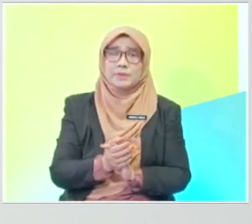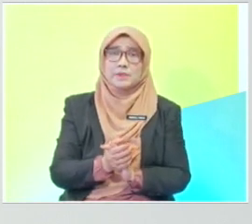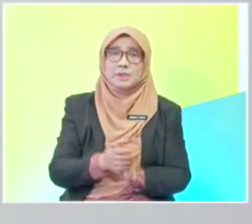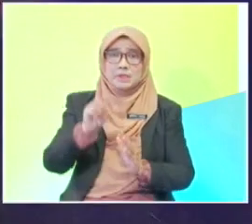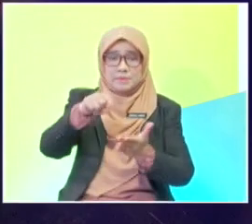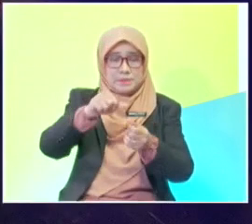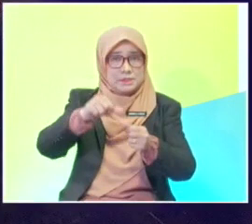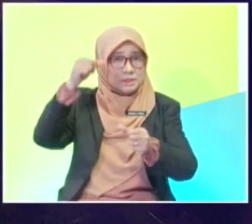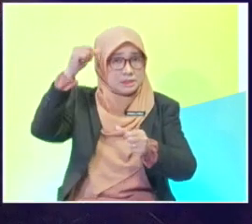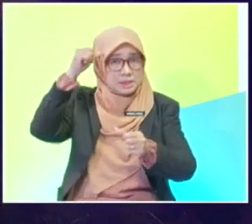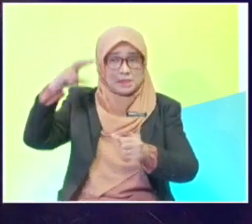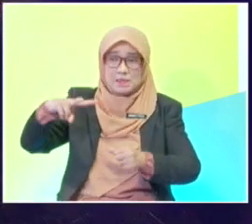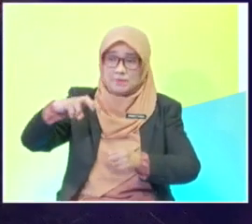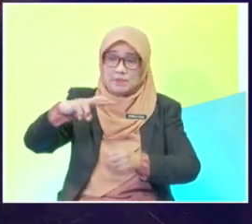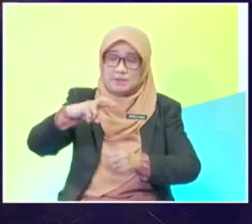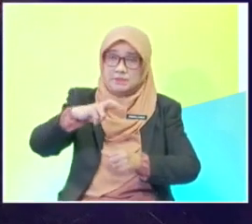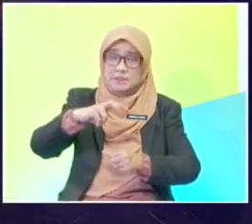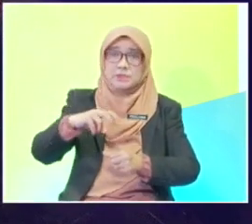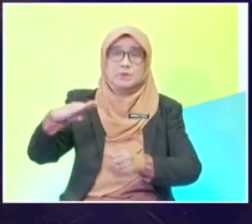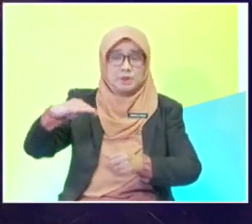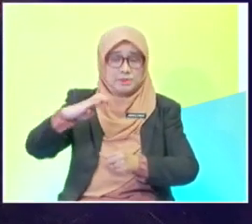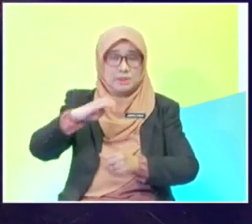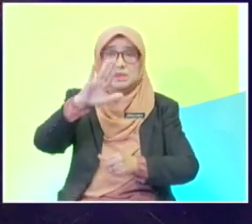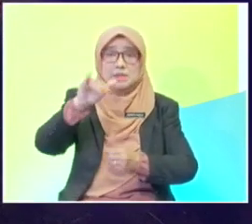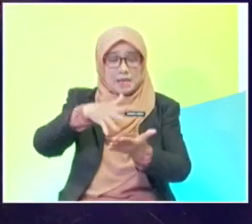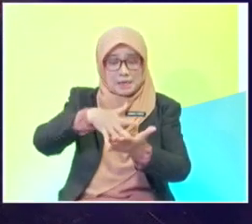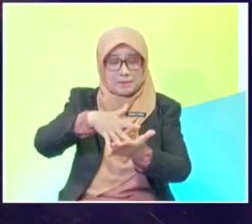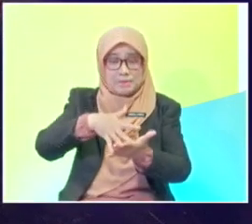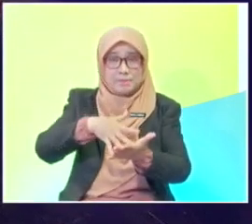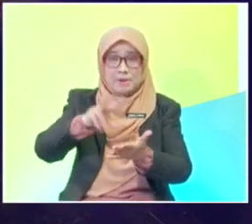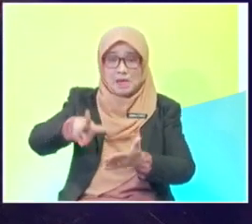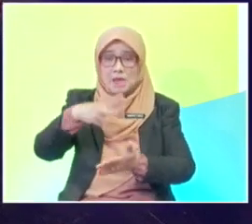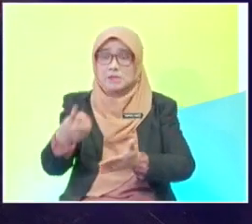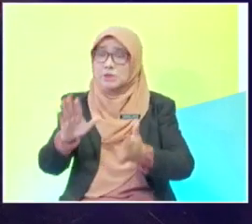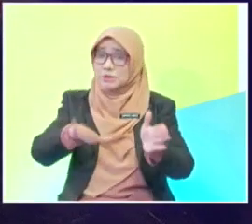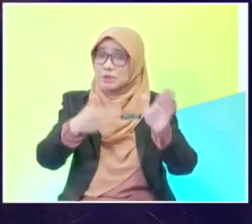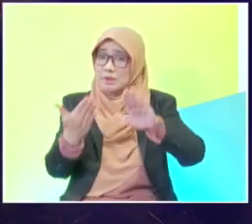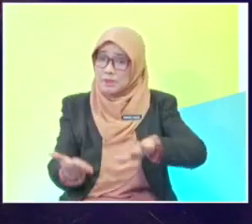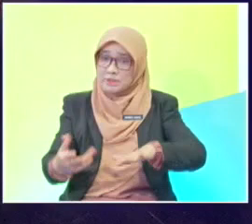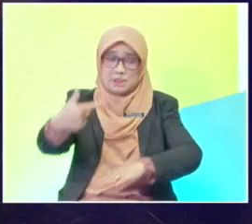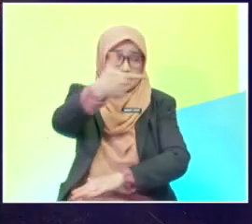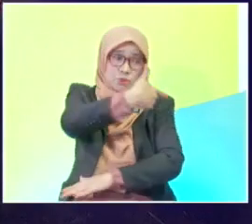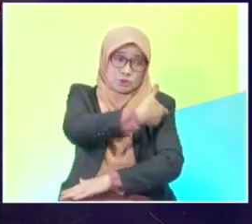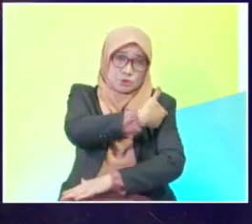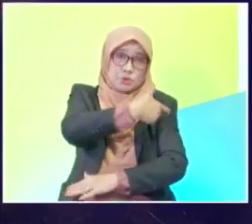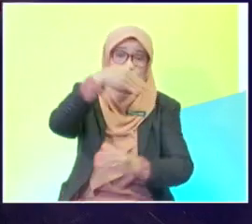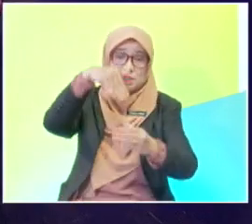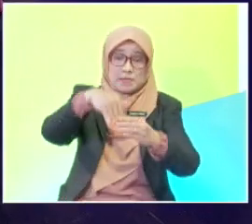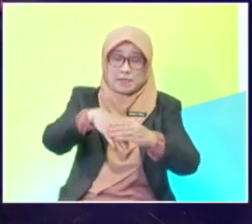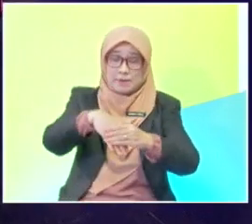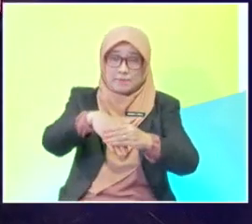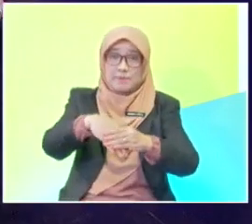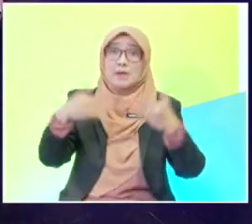atau dimatikan untuk merangsang daya tahan badan kita menghasilkan antibodi untuk menentang patogen